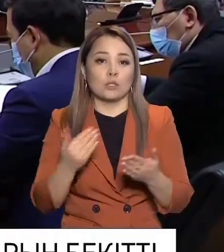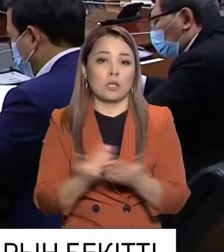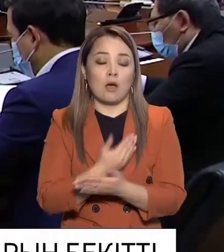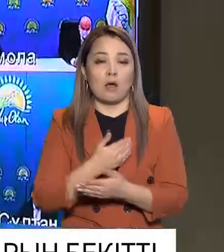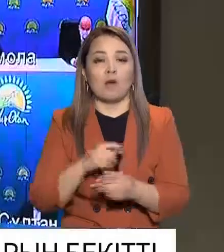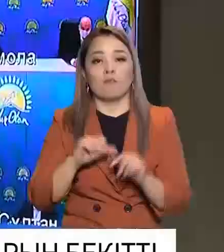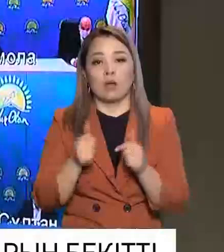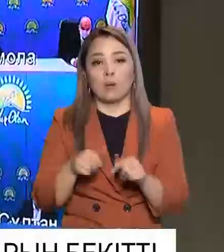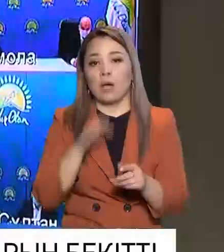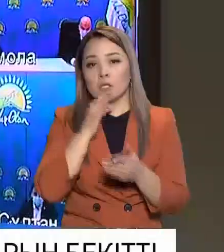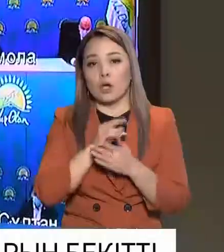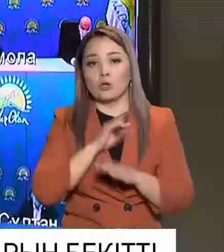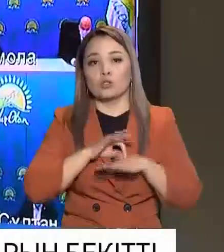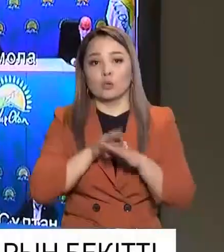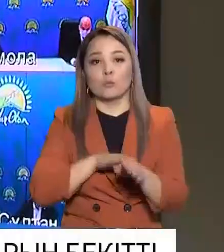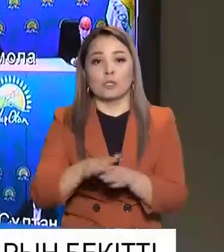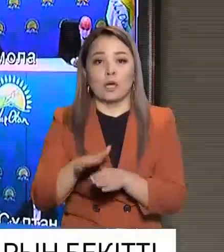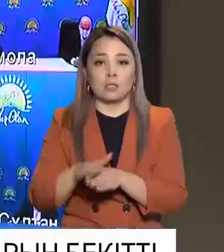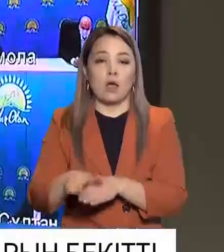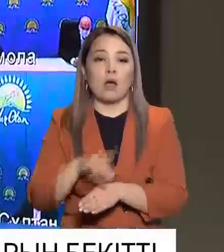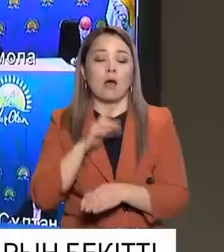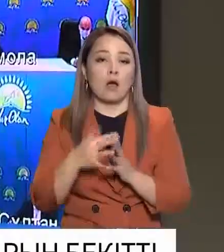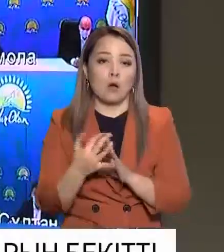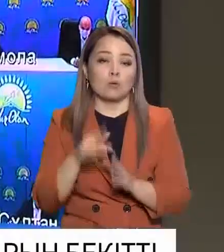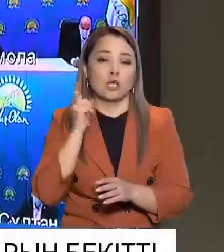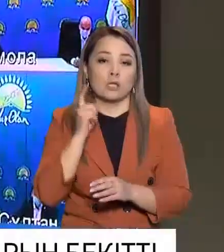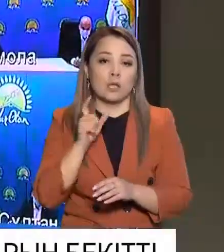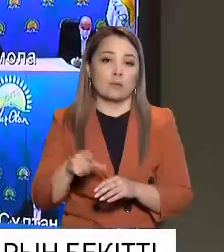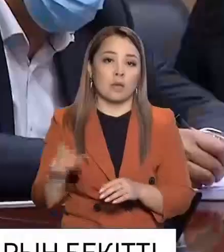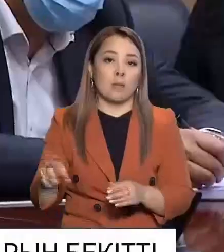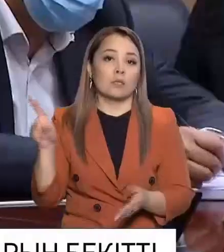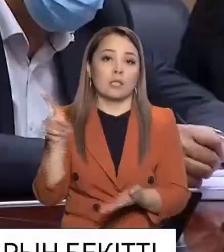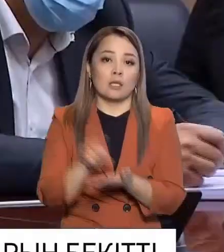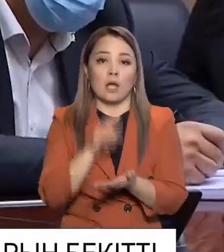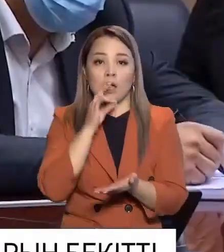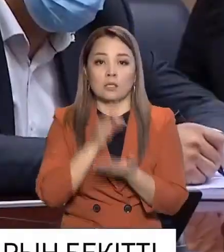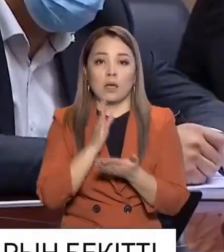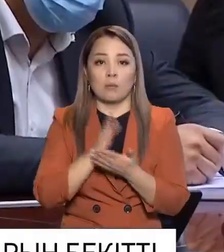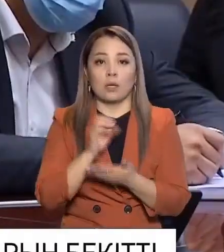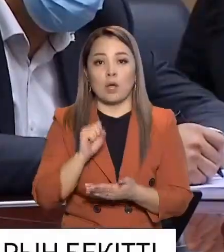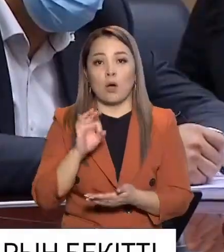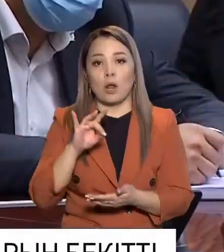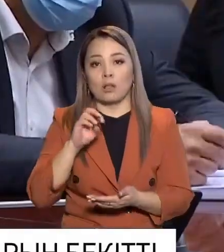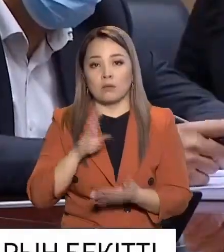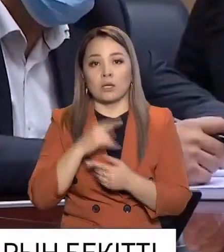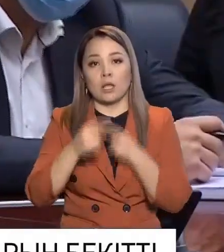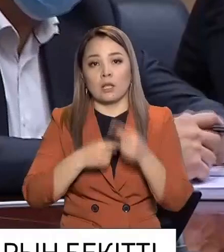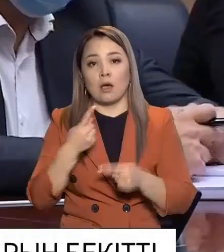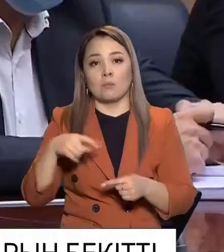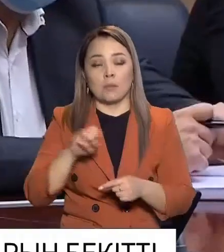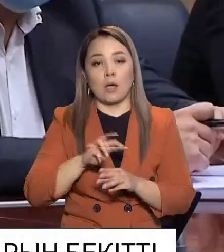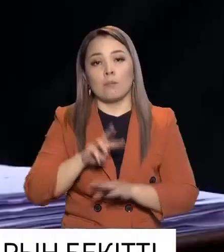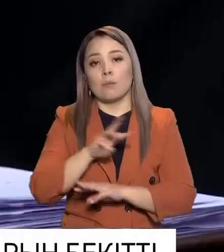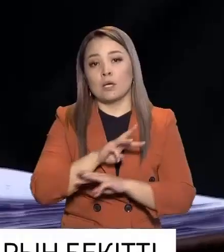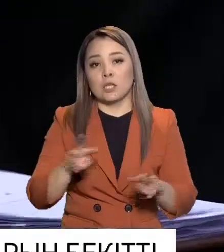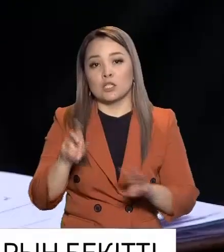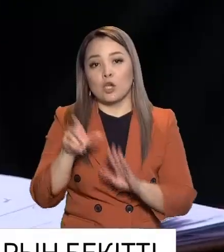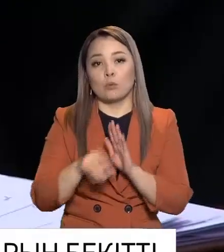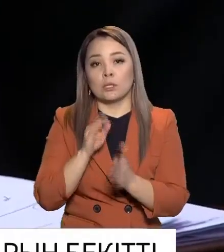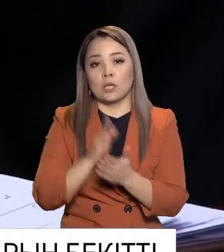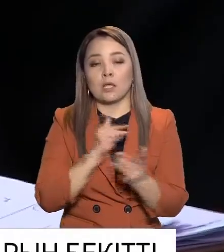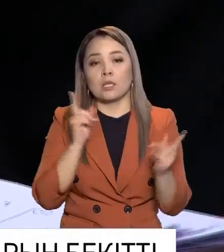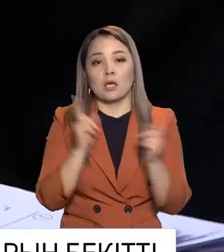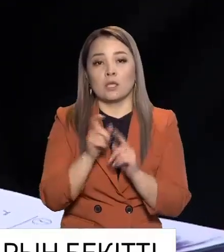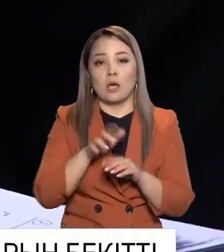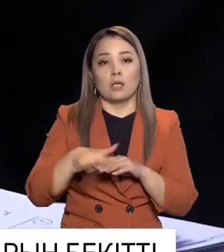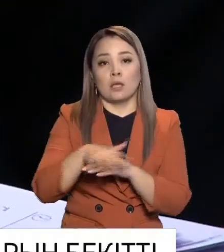форматта жүргізу қажет. Ауыл жастарына баса назар аударуды міндеттеймін, деді Асхат Оралов. Келесі аптадан бастап мәжіліс депутаттары халықпен кездесу